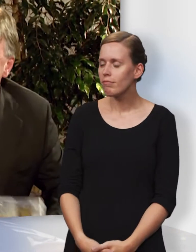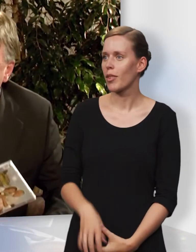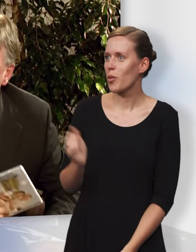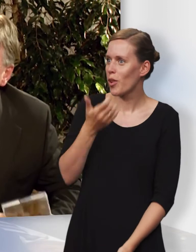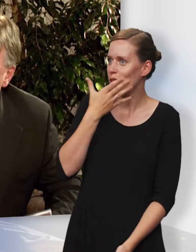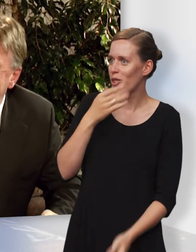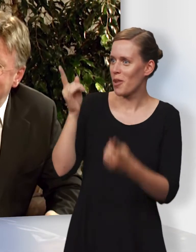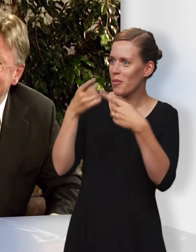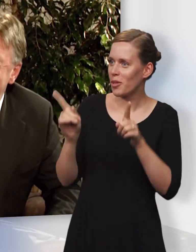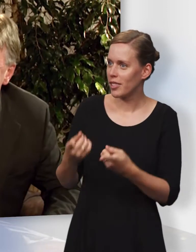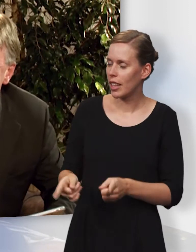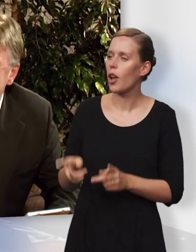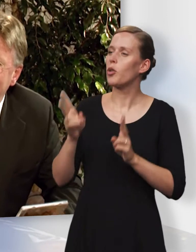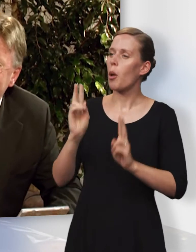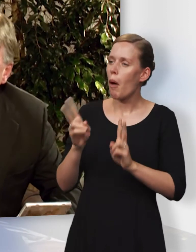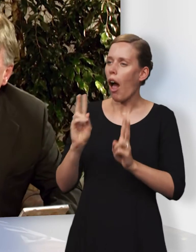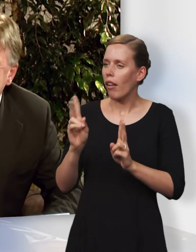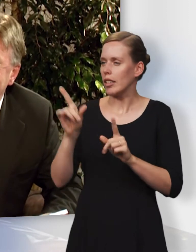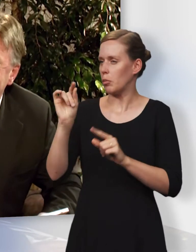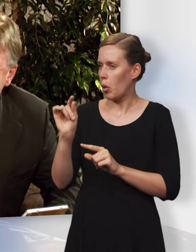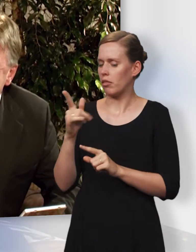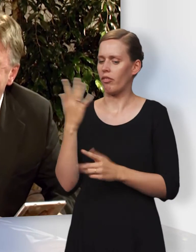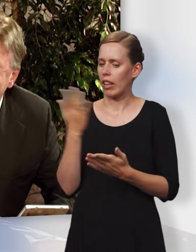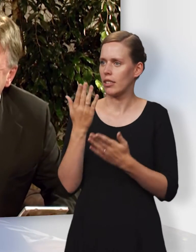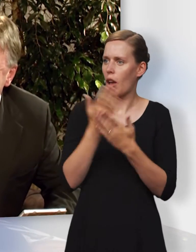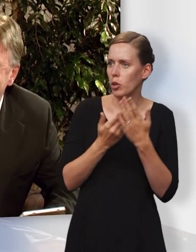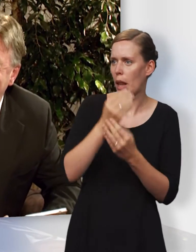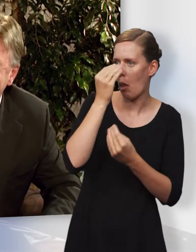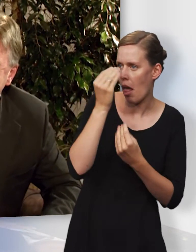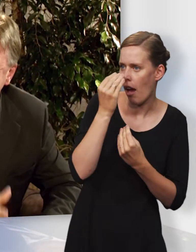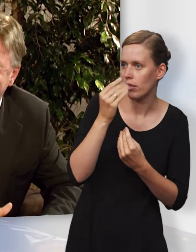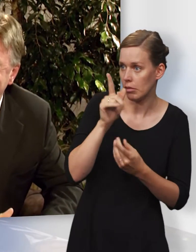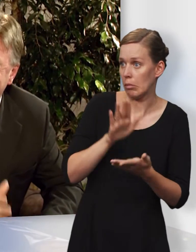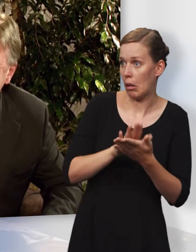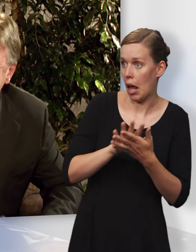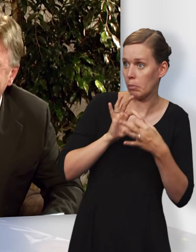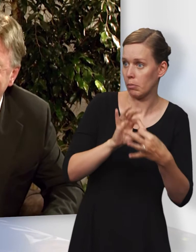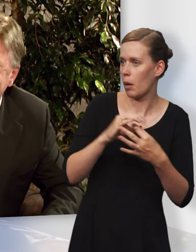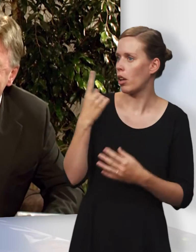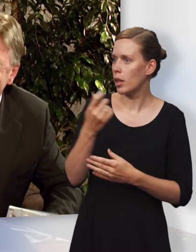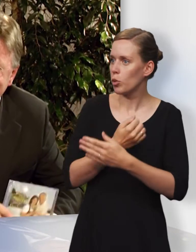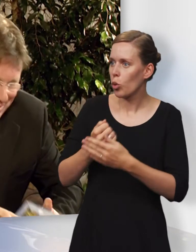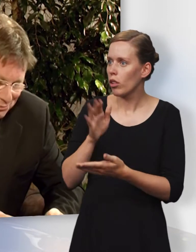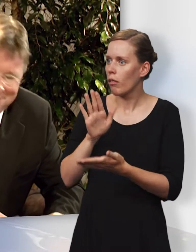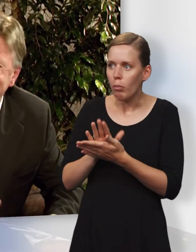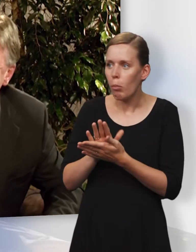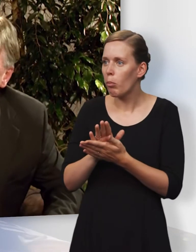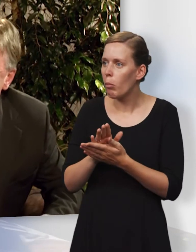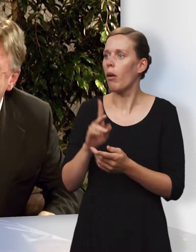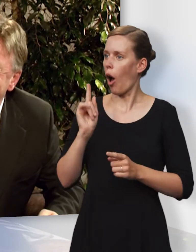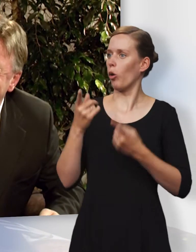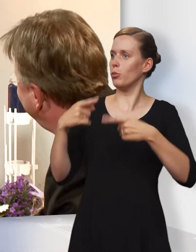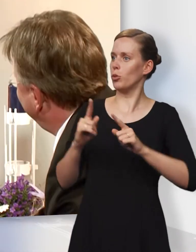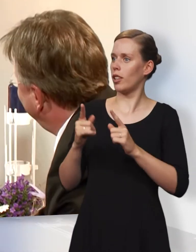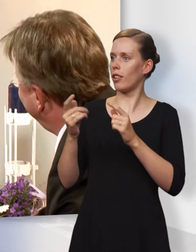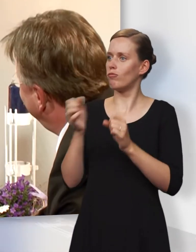Wunderschöne Musik. Normalerweise heißt es ja, Schuster, bleib bei deinen Leisten. Sie bleiben nicht in der Küche und bei ihren Gästen, sondern machen Musik. Was bedeutet